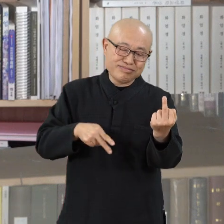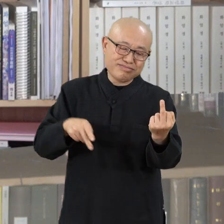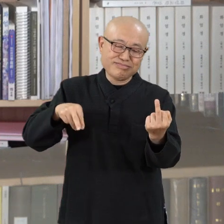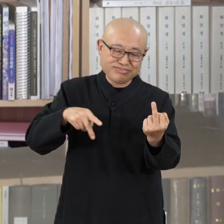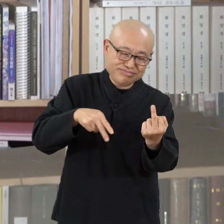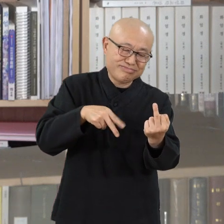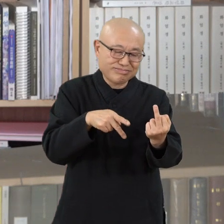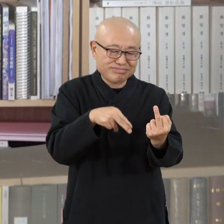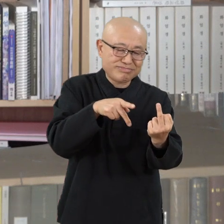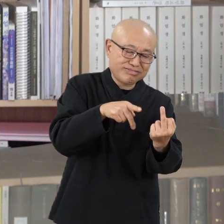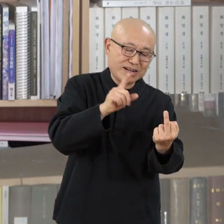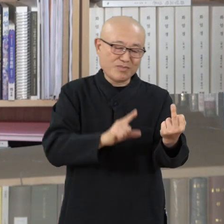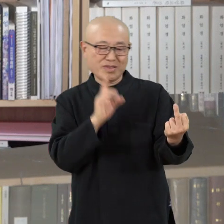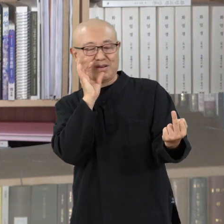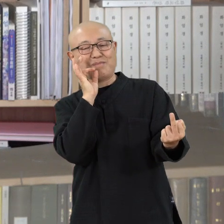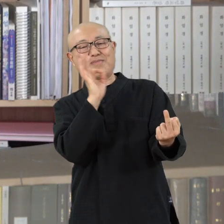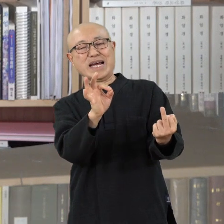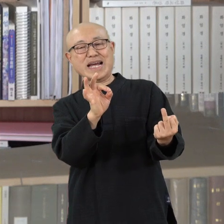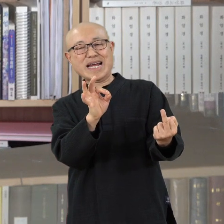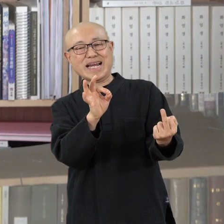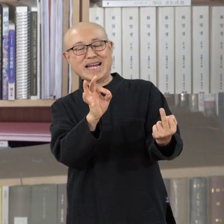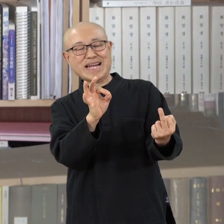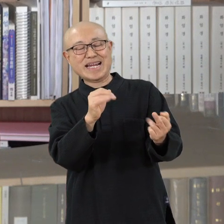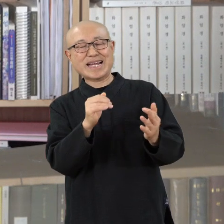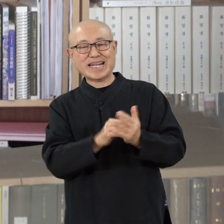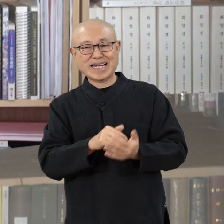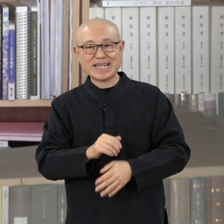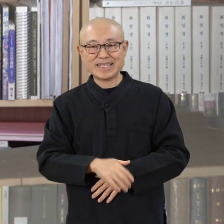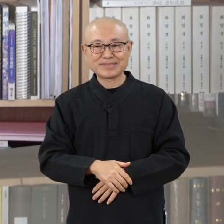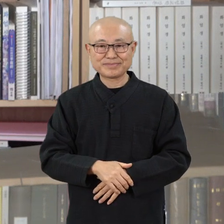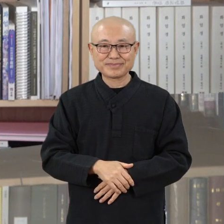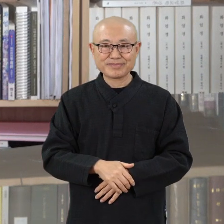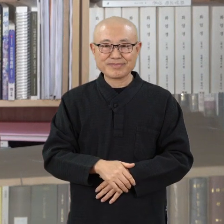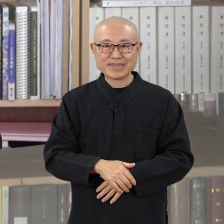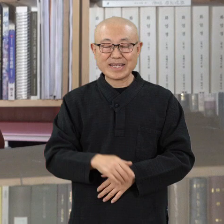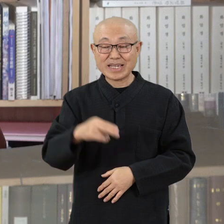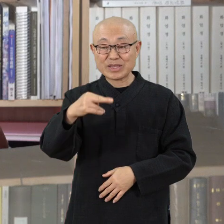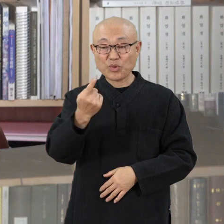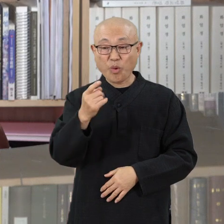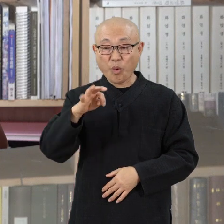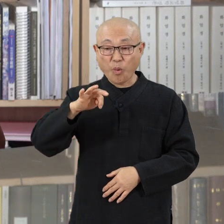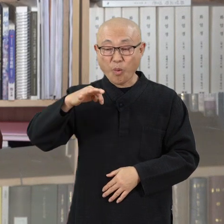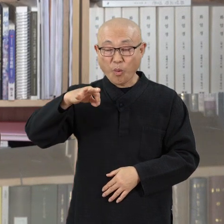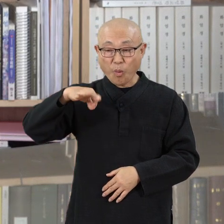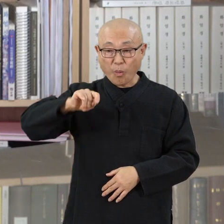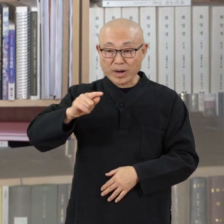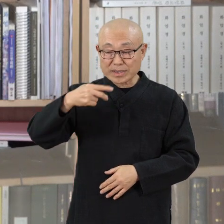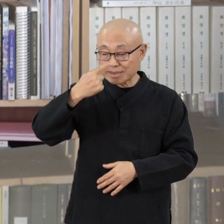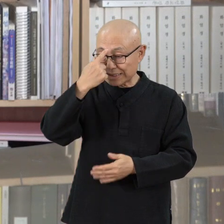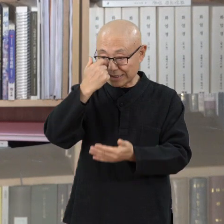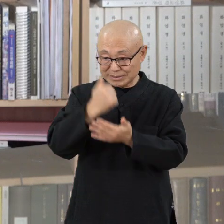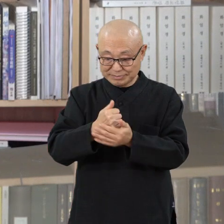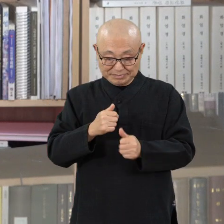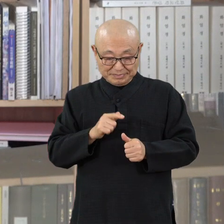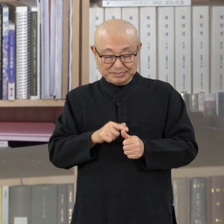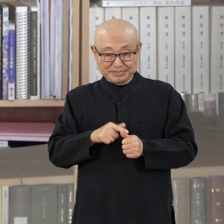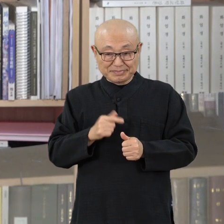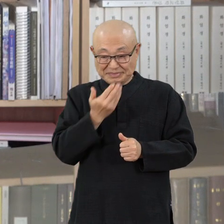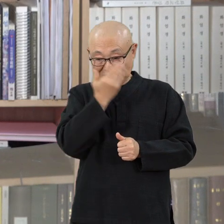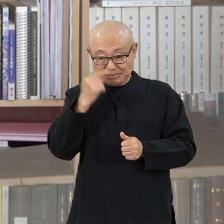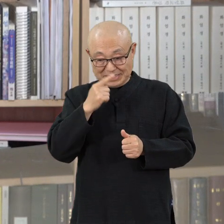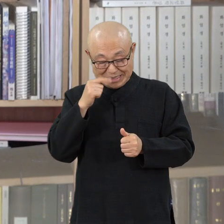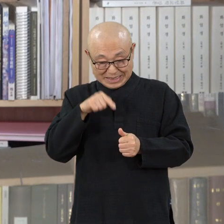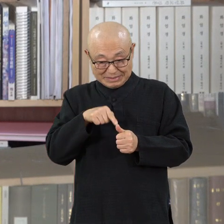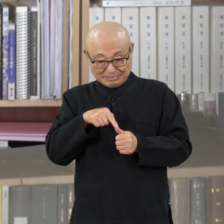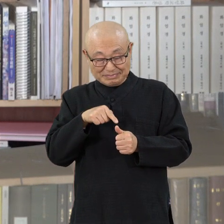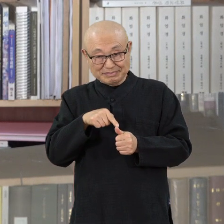천동산으로 돌아가시는 모습을 이렇게 봤어요. 도원선사도 굉장히 그 정법 안정을 쭉 지으신 걸 보면